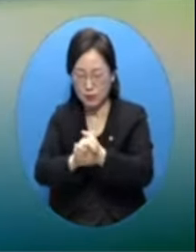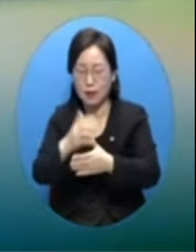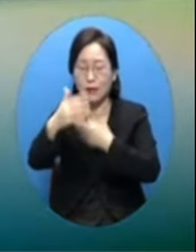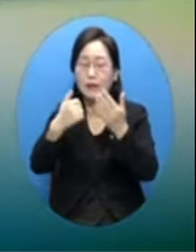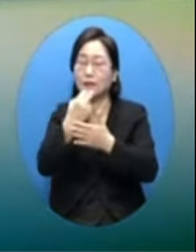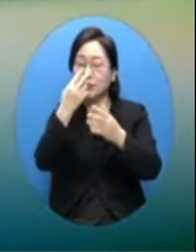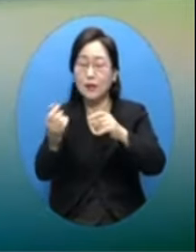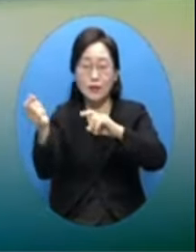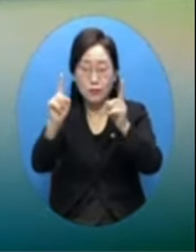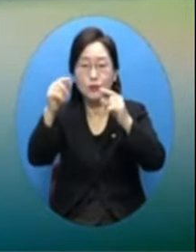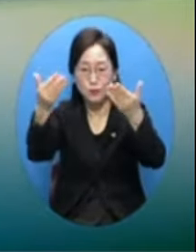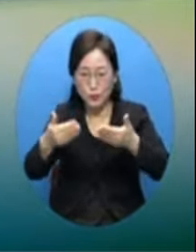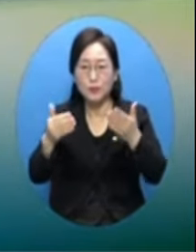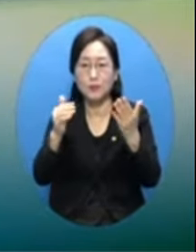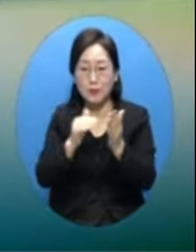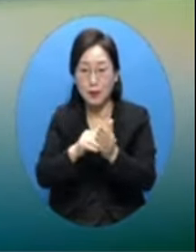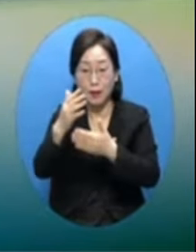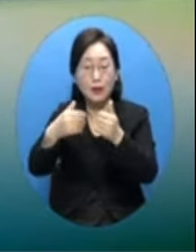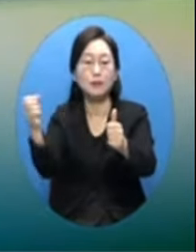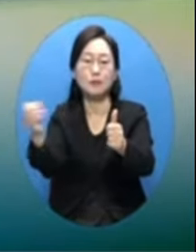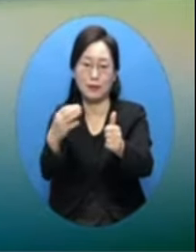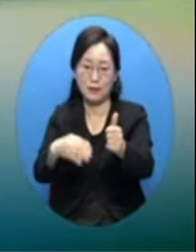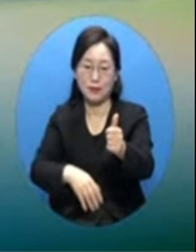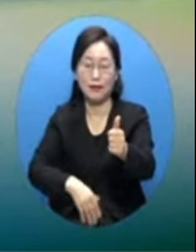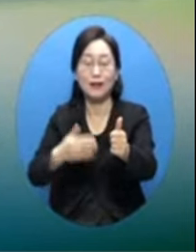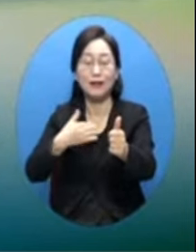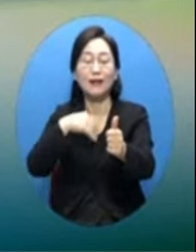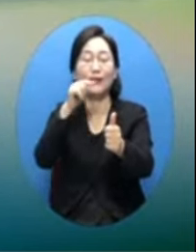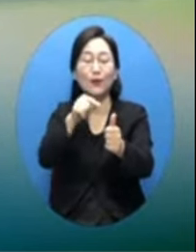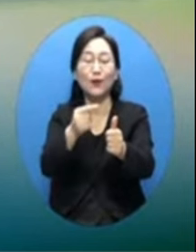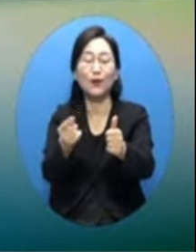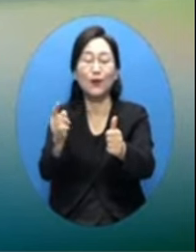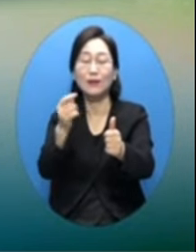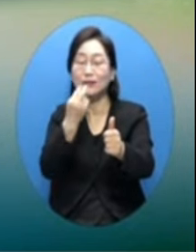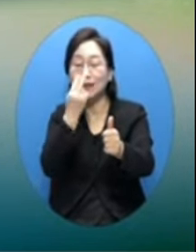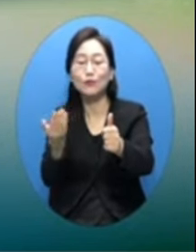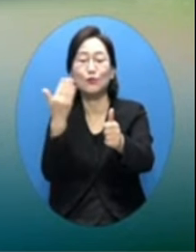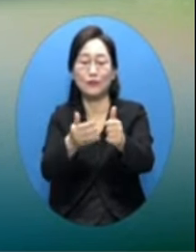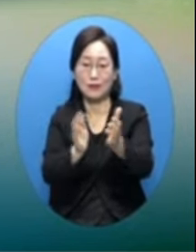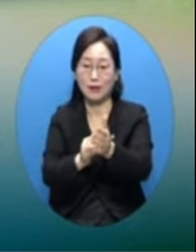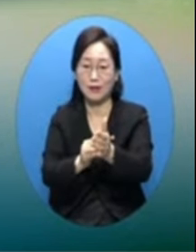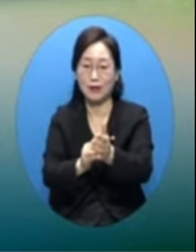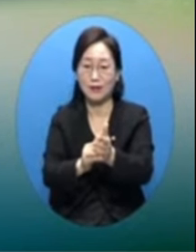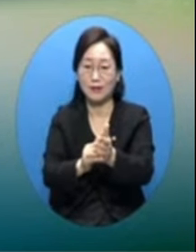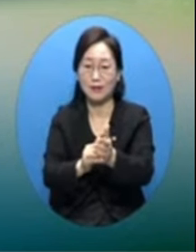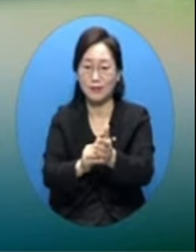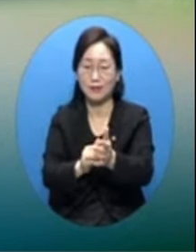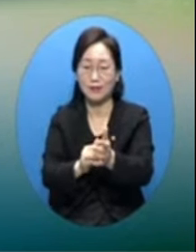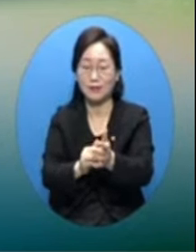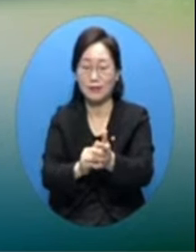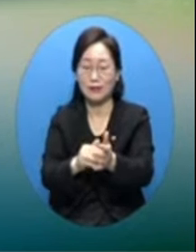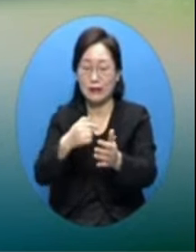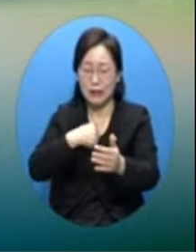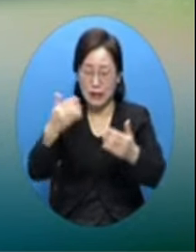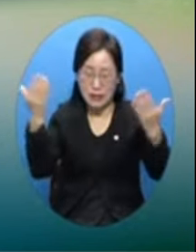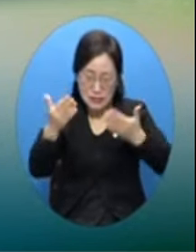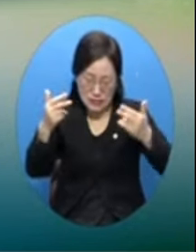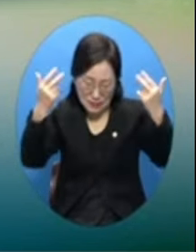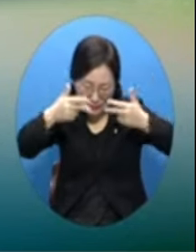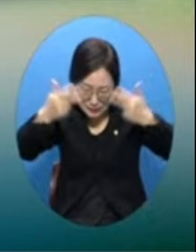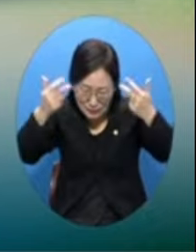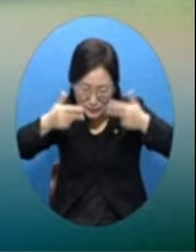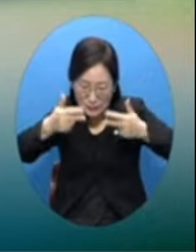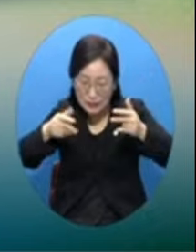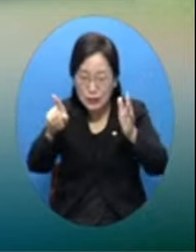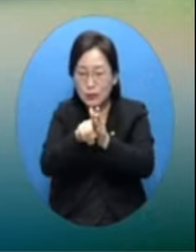주셨군요 그때 하나님 음성에 들려왔습니다 내가 너를 살렸다 그때 자기가 일에 빠져 갖고